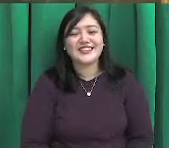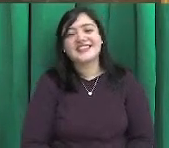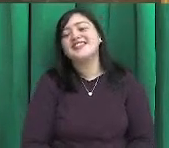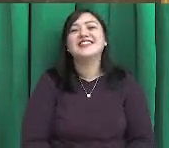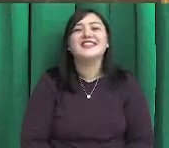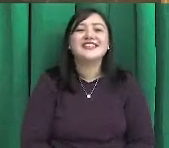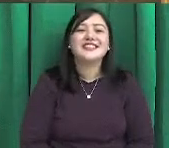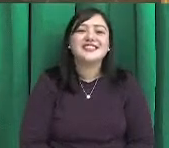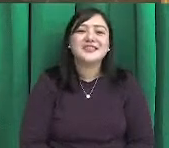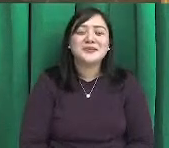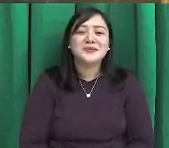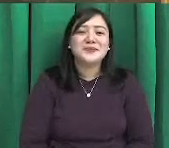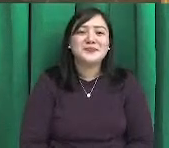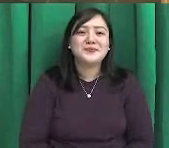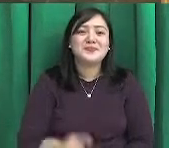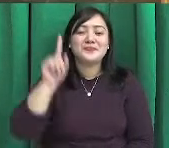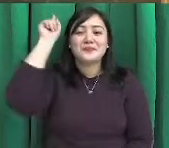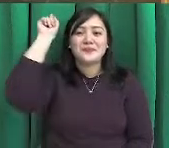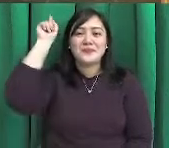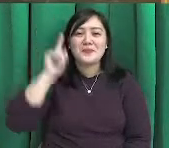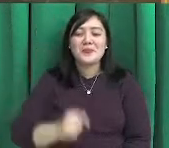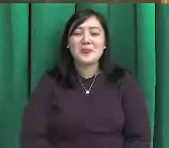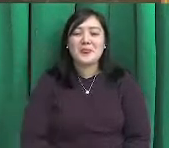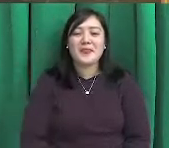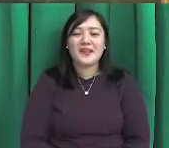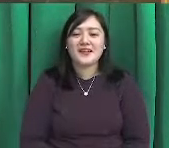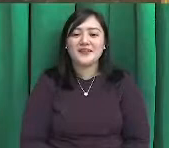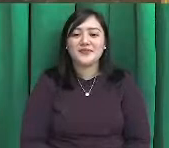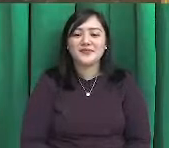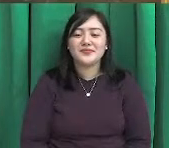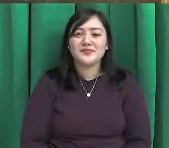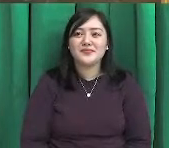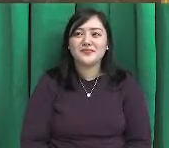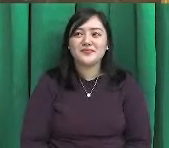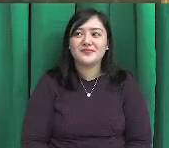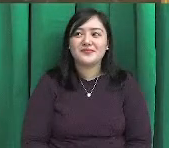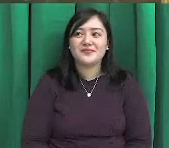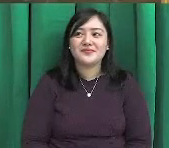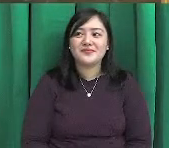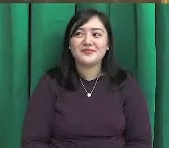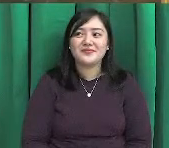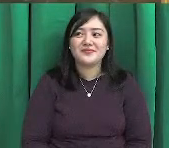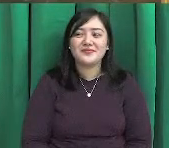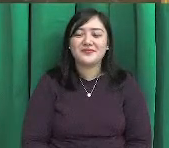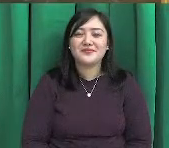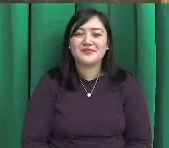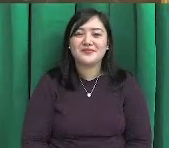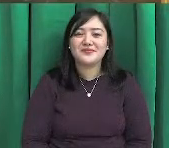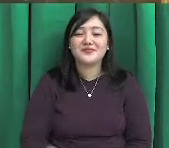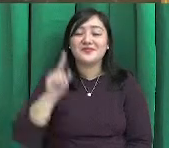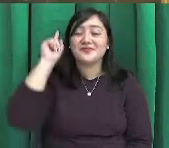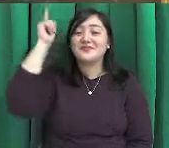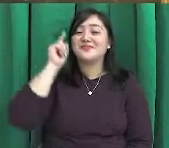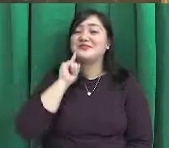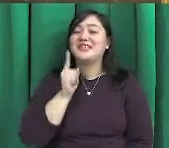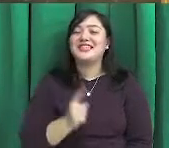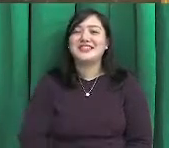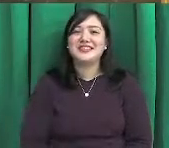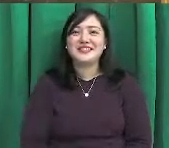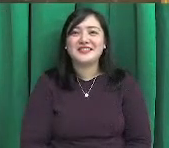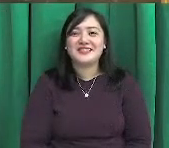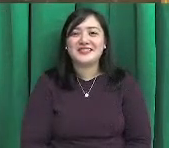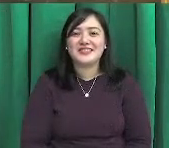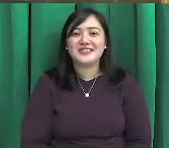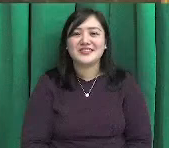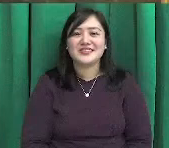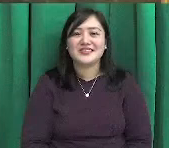Alright, hold on. Alright, ikaw naman Cynthia. Bakit ako naman? Ako nung manligaw una, sir, talagang ayaw ko